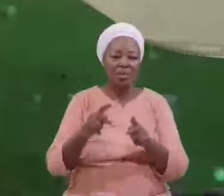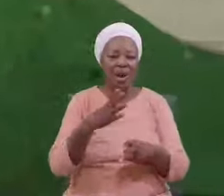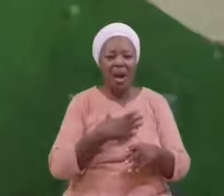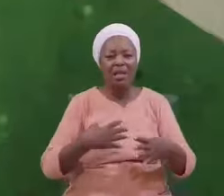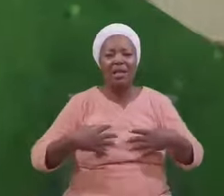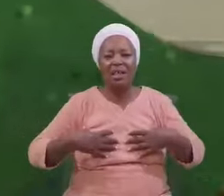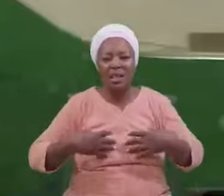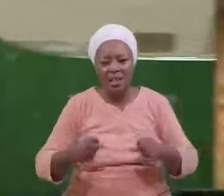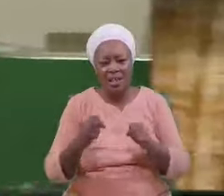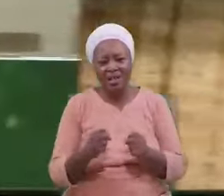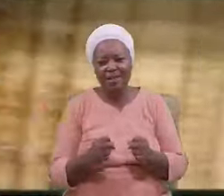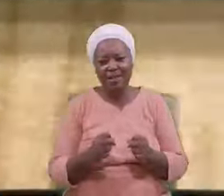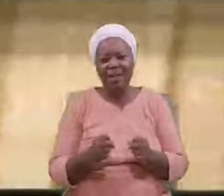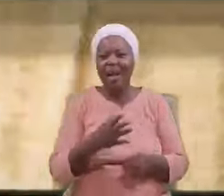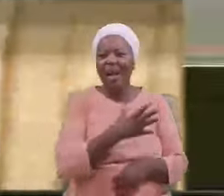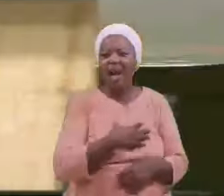guérira